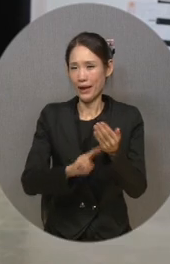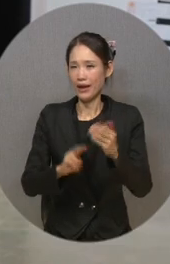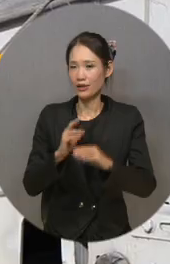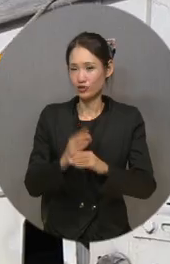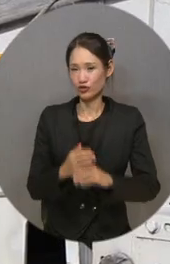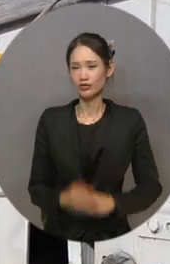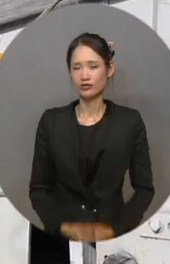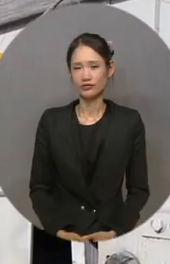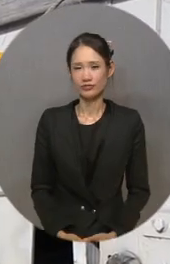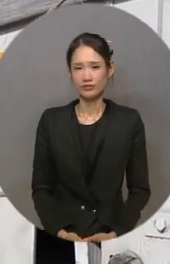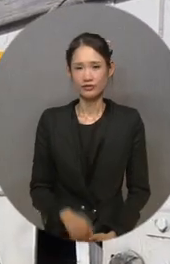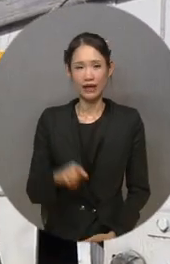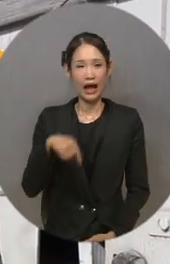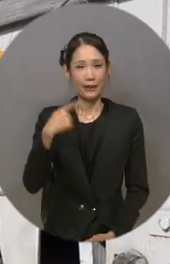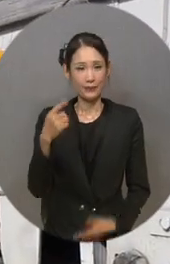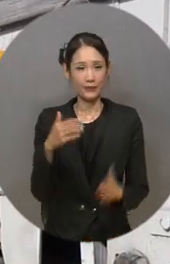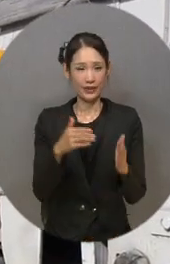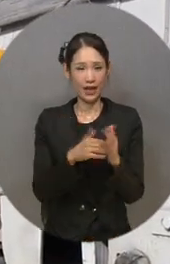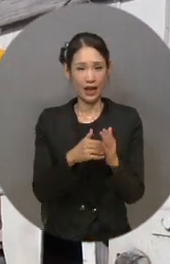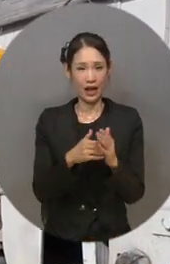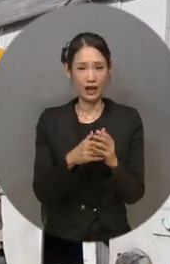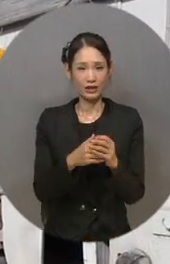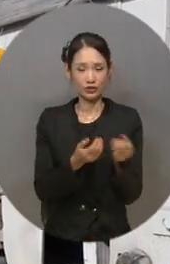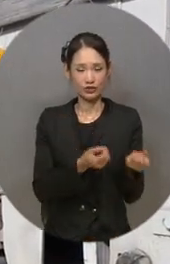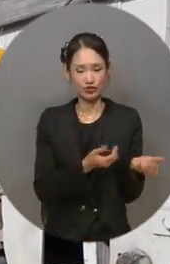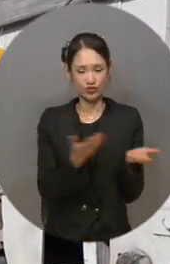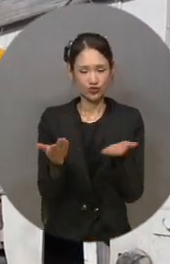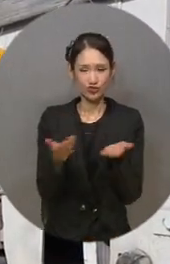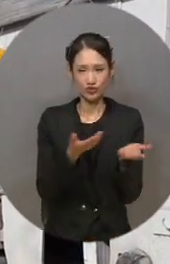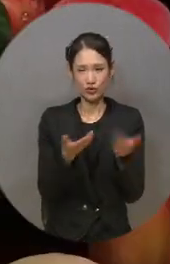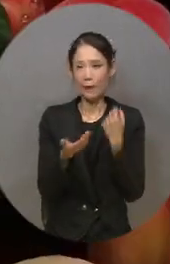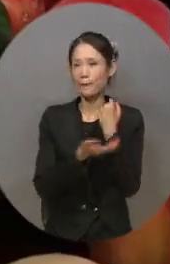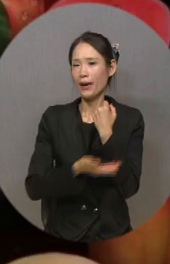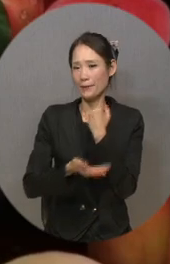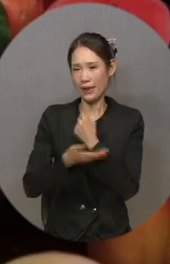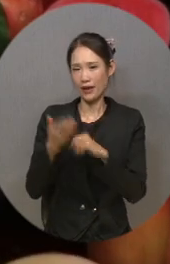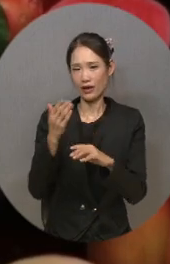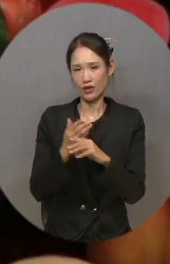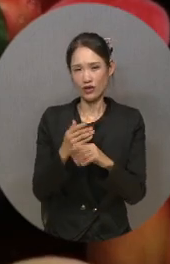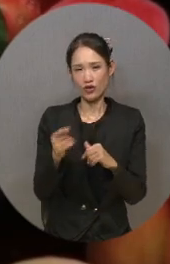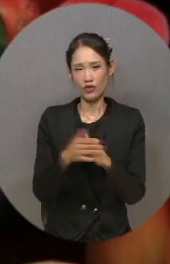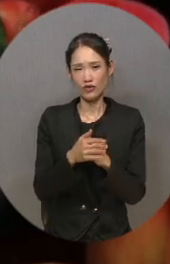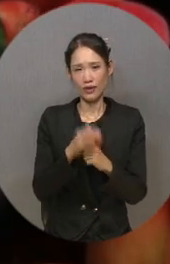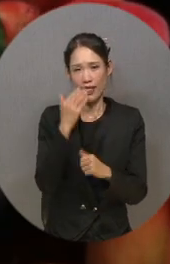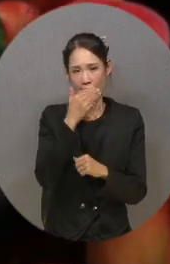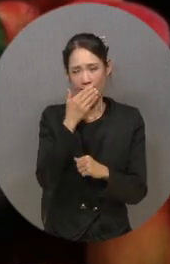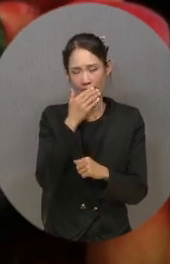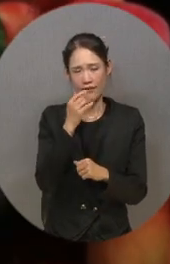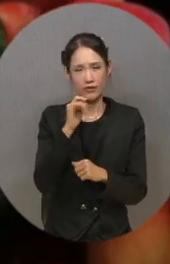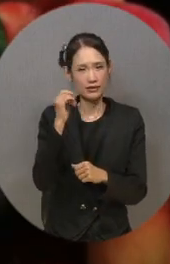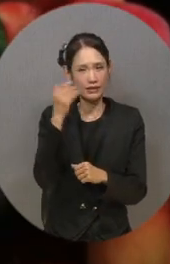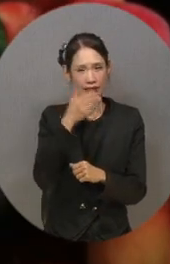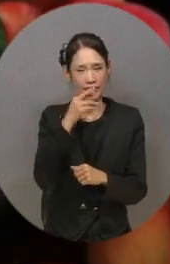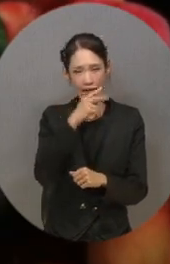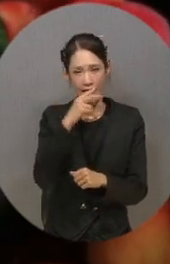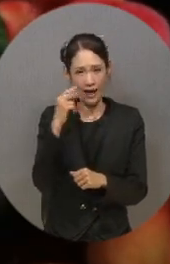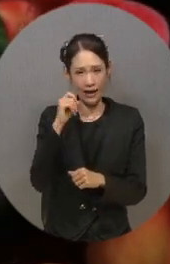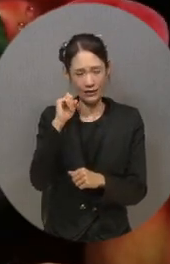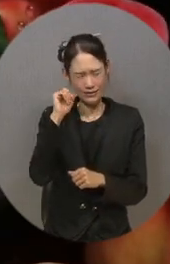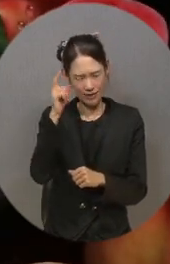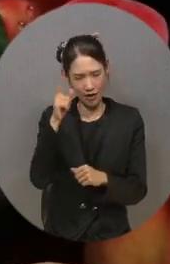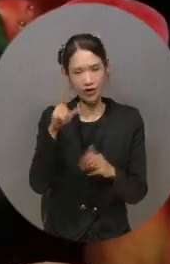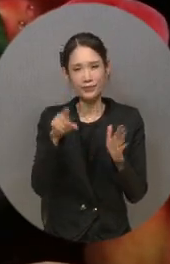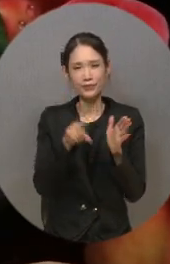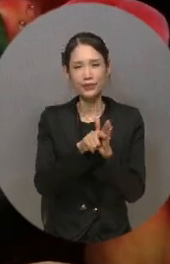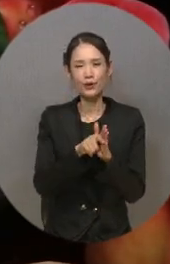하고 있습니다 다음 달까지 출하가 이뤄지는 월등 복숭아는 당도가 높고 향이 뛰어나며 믿고 먹을 수